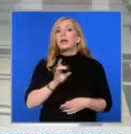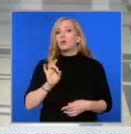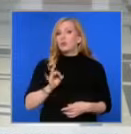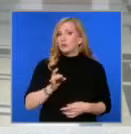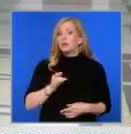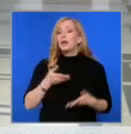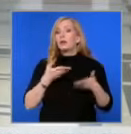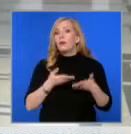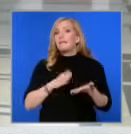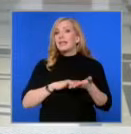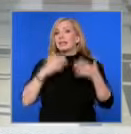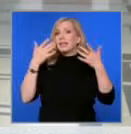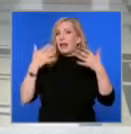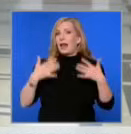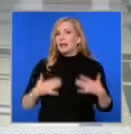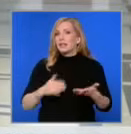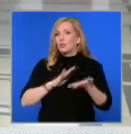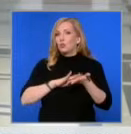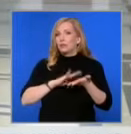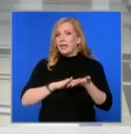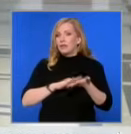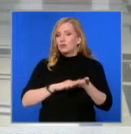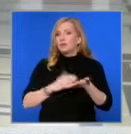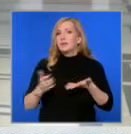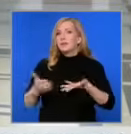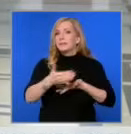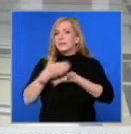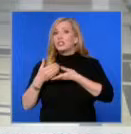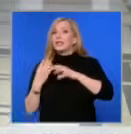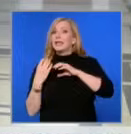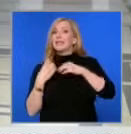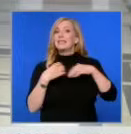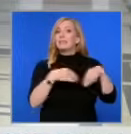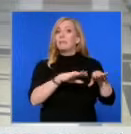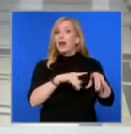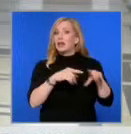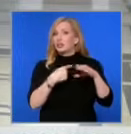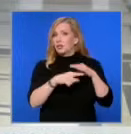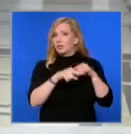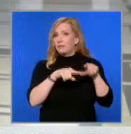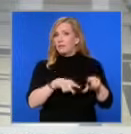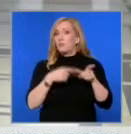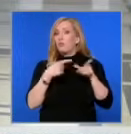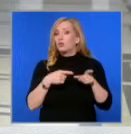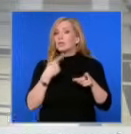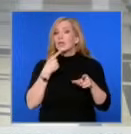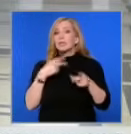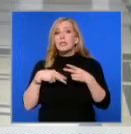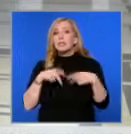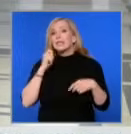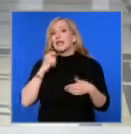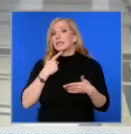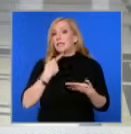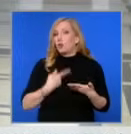тогава тези данни и доказателства за престъпления ще бъдат изпратени в прокуратурата, за да се търси и наказателна отговорност от